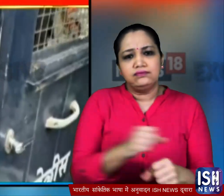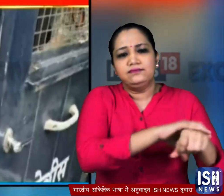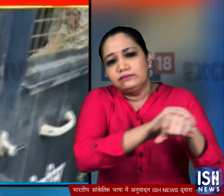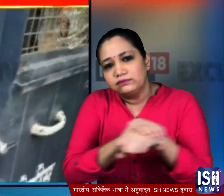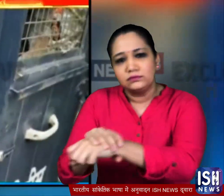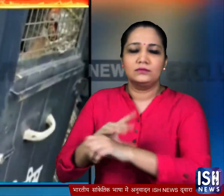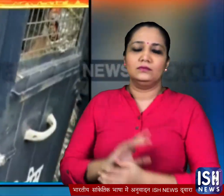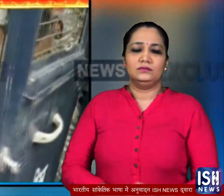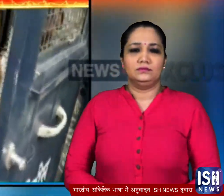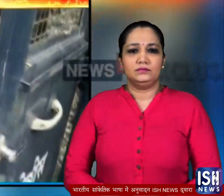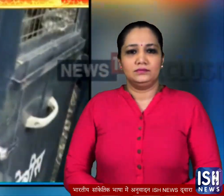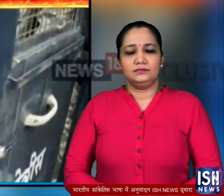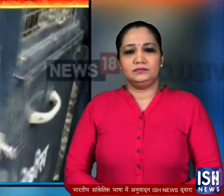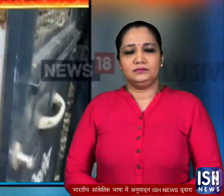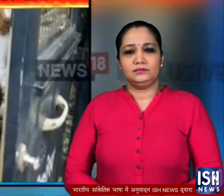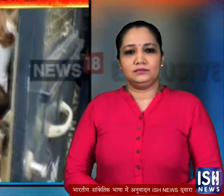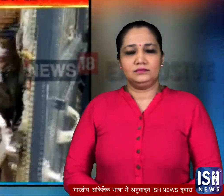पड़ी।